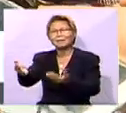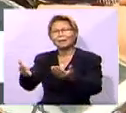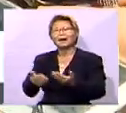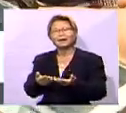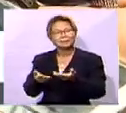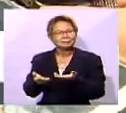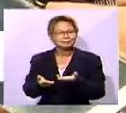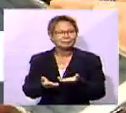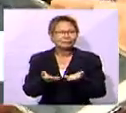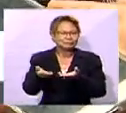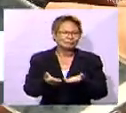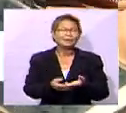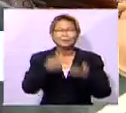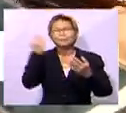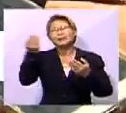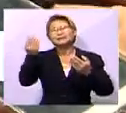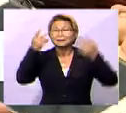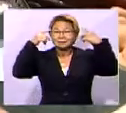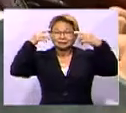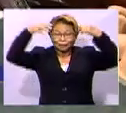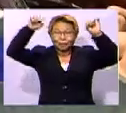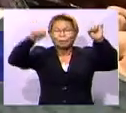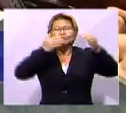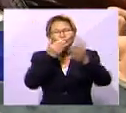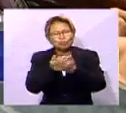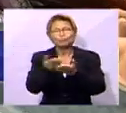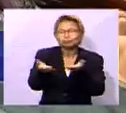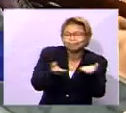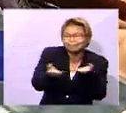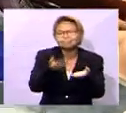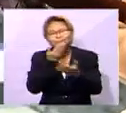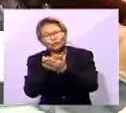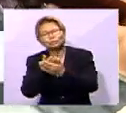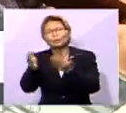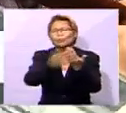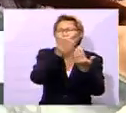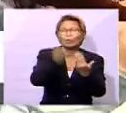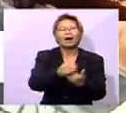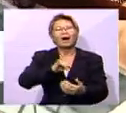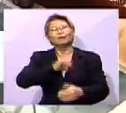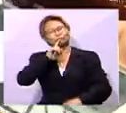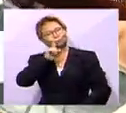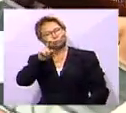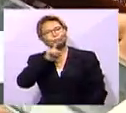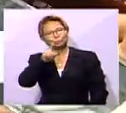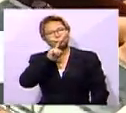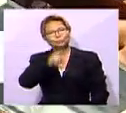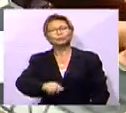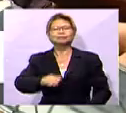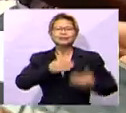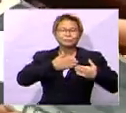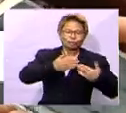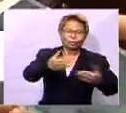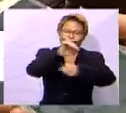especially kita nampak majikan kita yang baik, yang facilitate, yang memudahkan. I'm sure as also